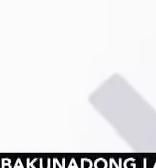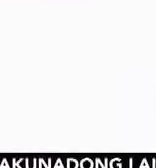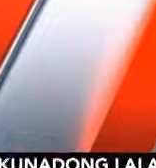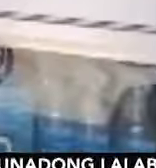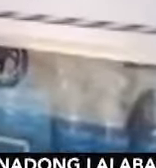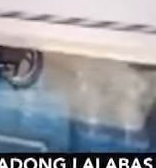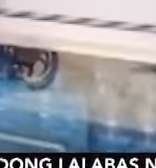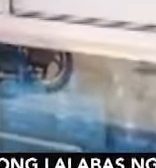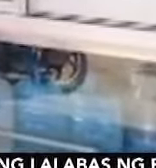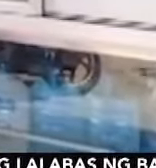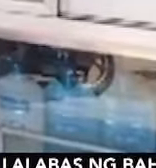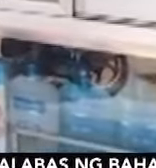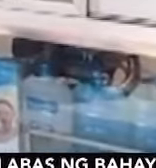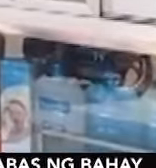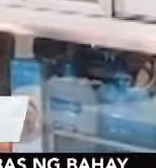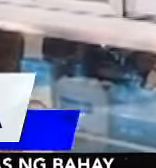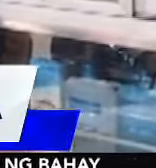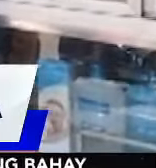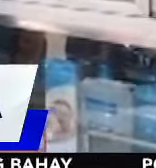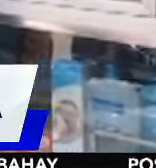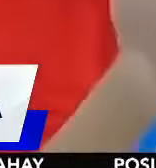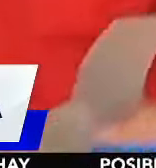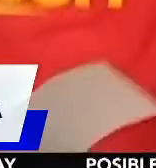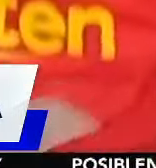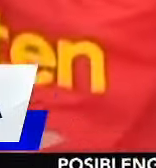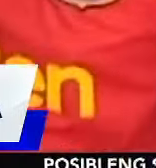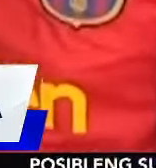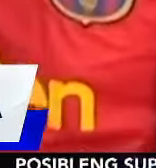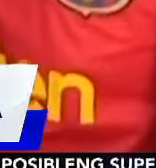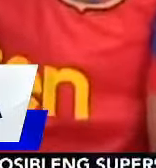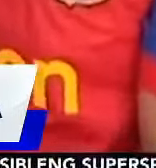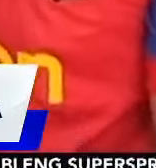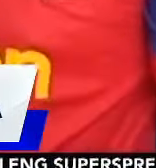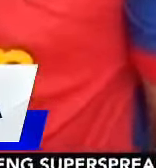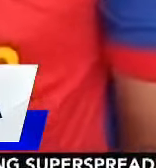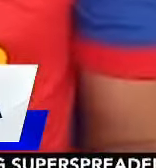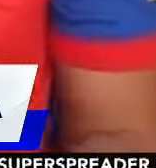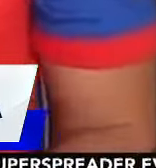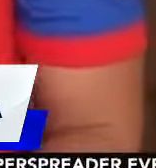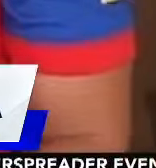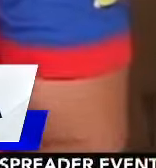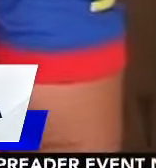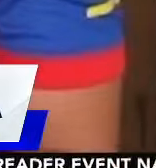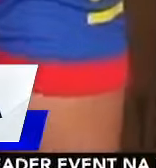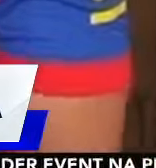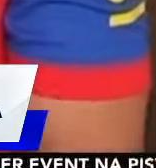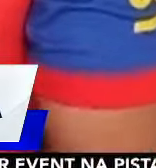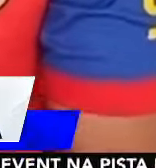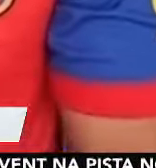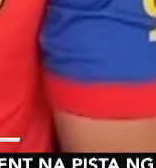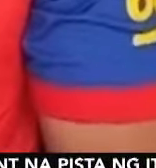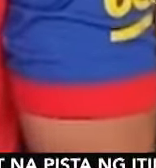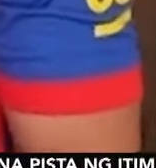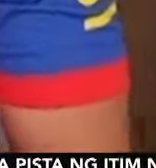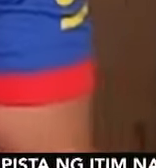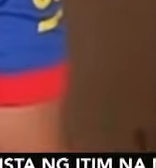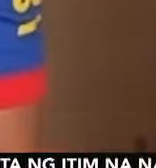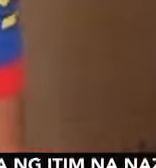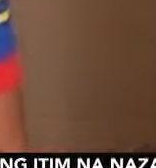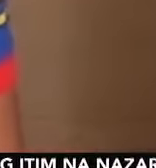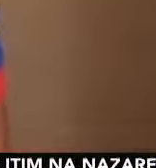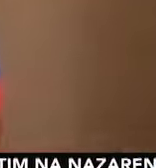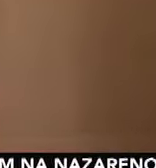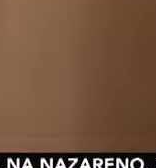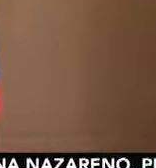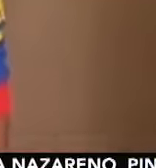buying. Ganito rin ang nararanasan sa Pampanga. Simot talaga sir, ha? Di gaya namin sa customer, hindi kami nagbibigay ng